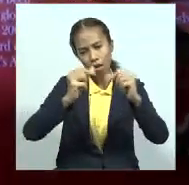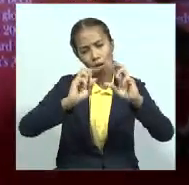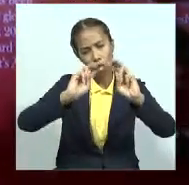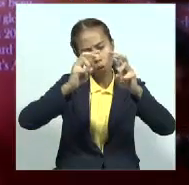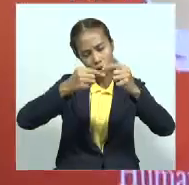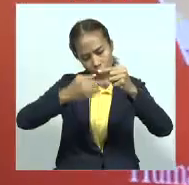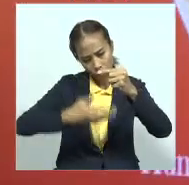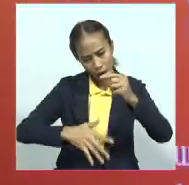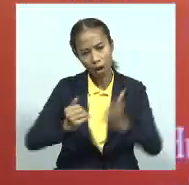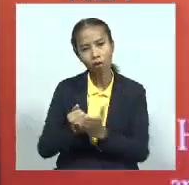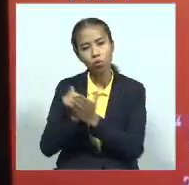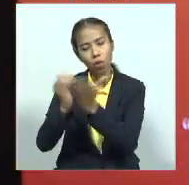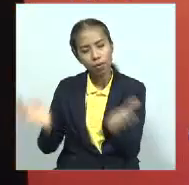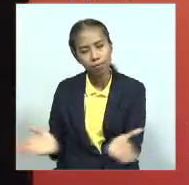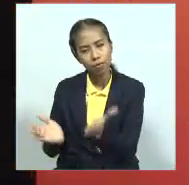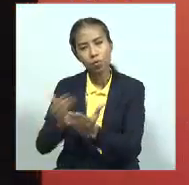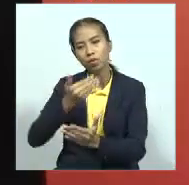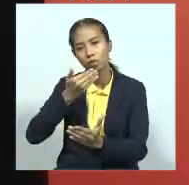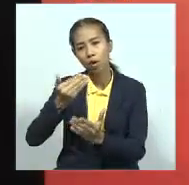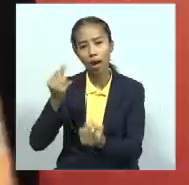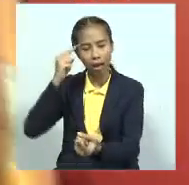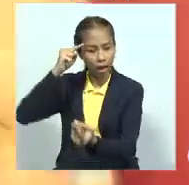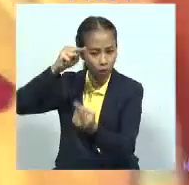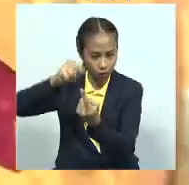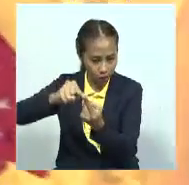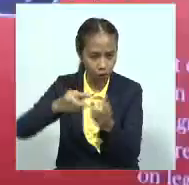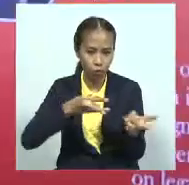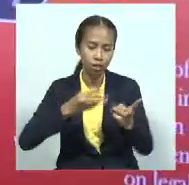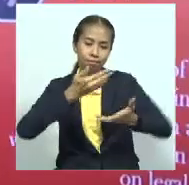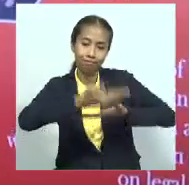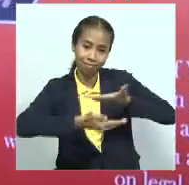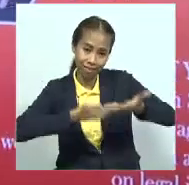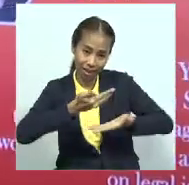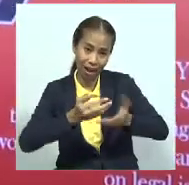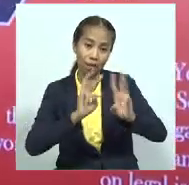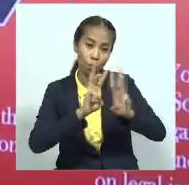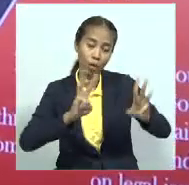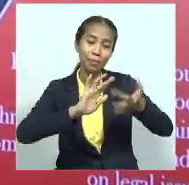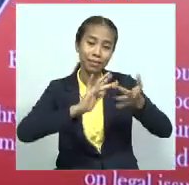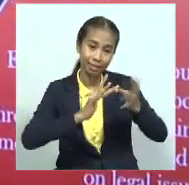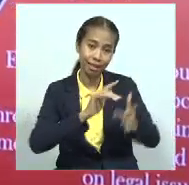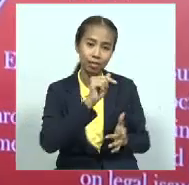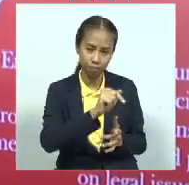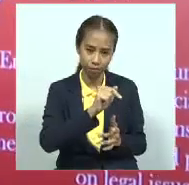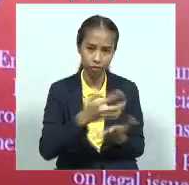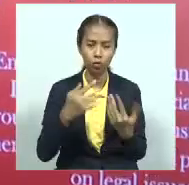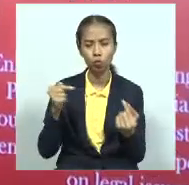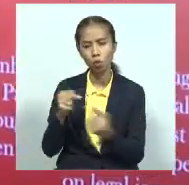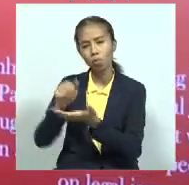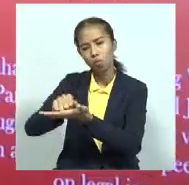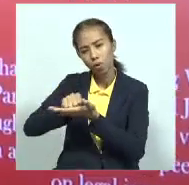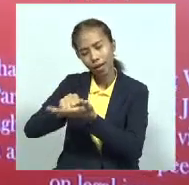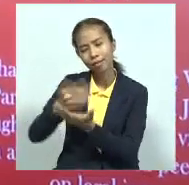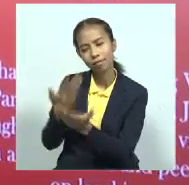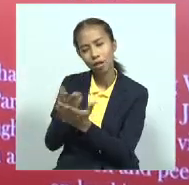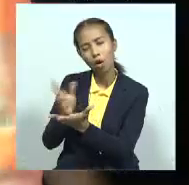ให้มีความยั่งยืนด้วยเช่นกันทั้งการเข้าถึงตลาดผ่านช่องทางดิจิทัลทั้งการสนับสนุนการเข้าถึงการบริการทาง